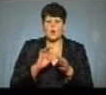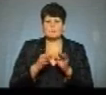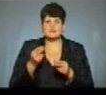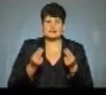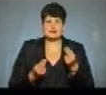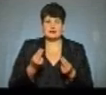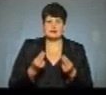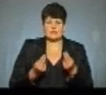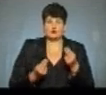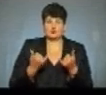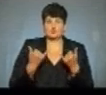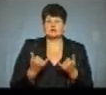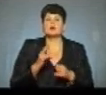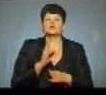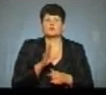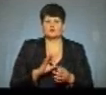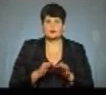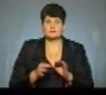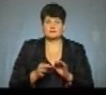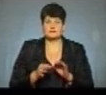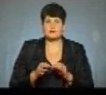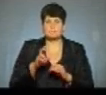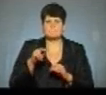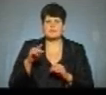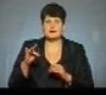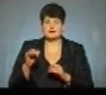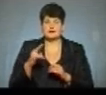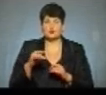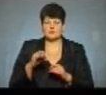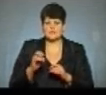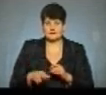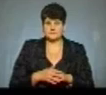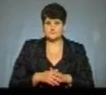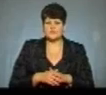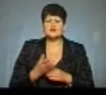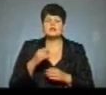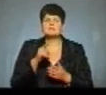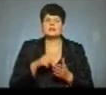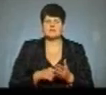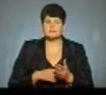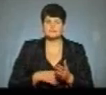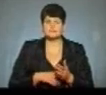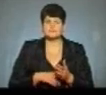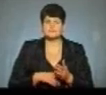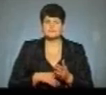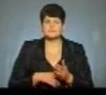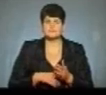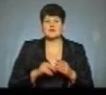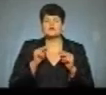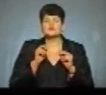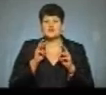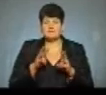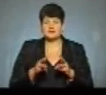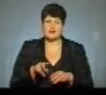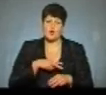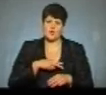ігор сучасності? І хто був олімпійським? П'єр де Купердон. А ще які питання пам'ятаю? Пам'ятаю, чим